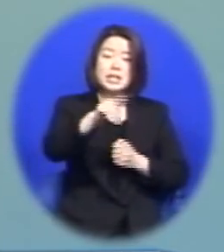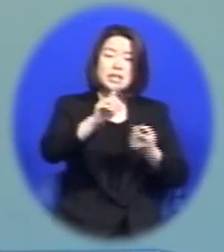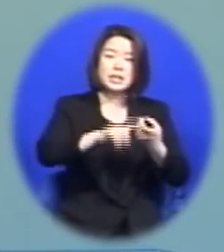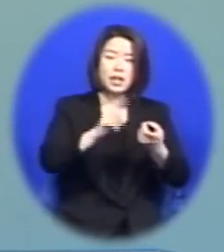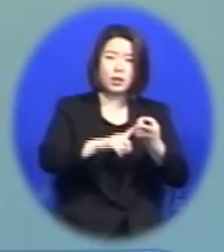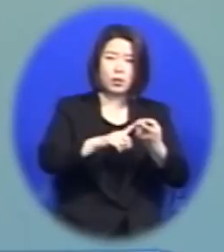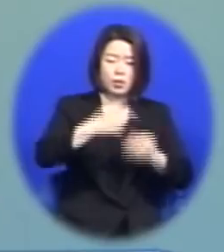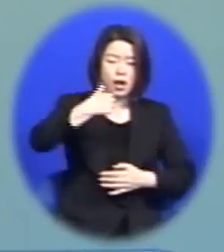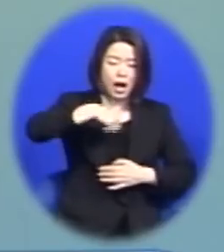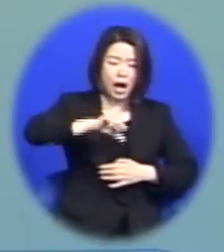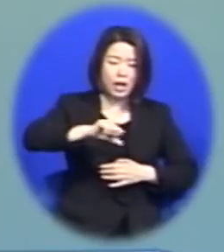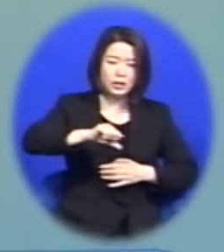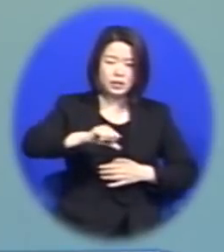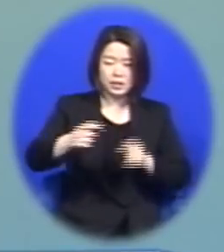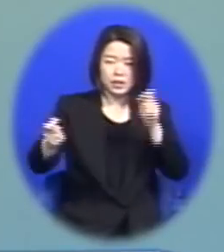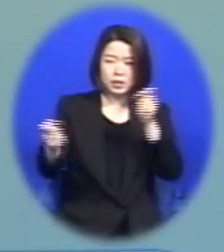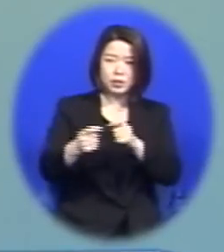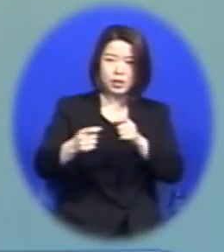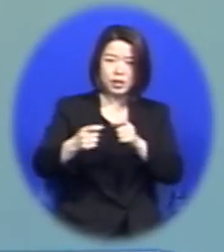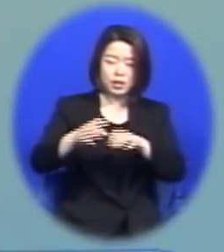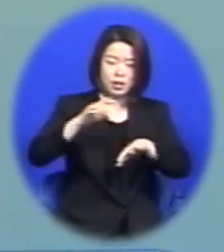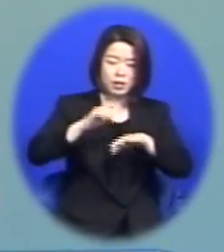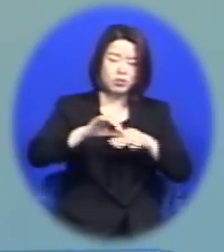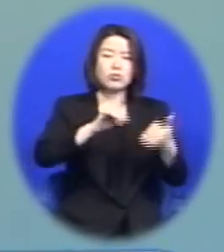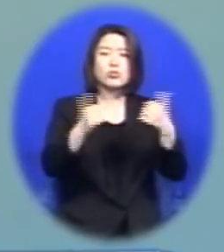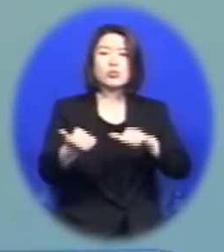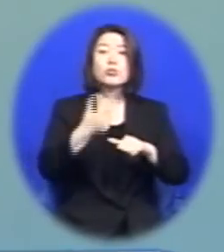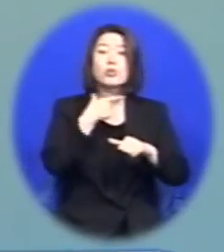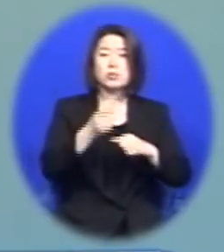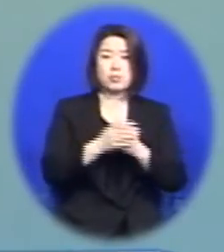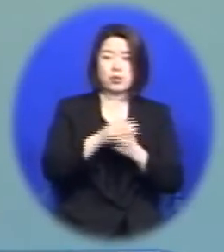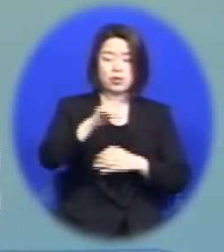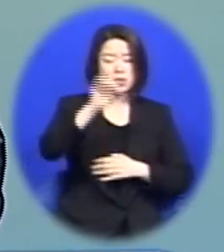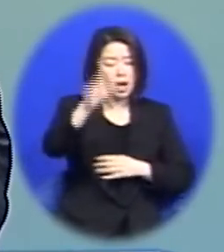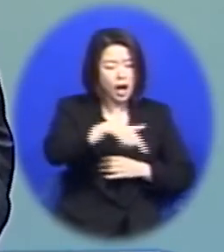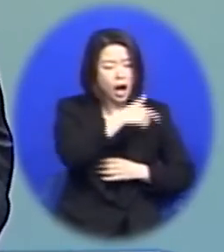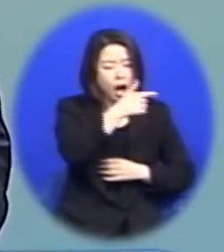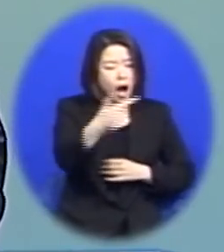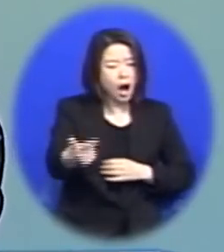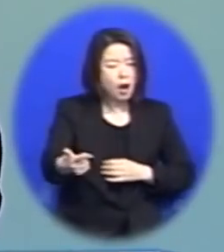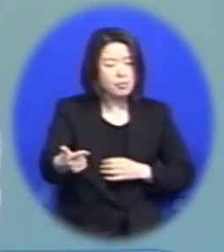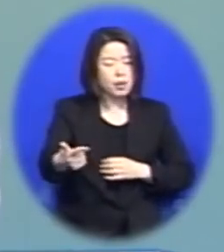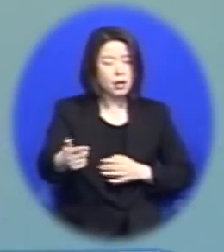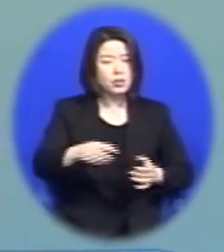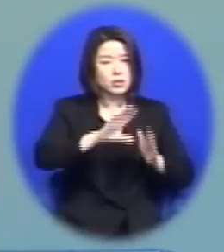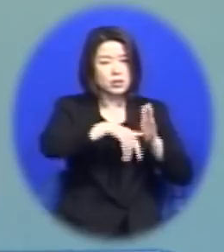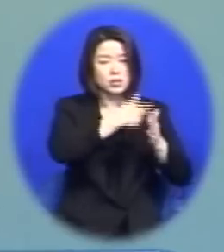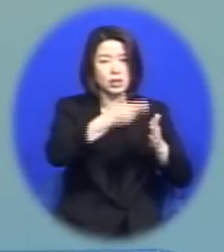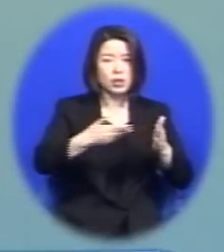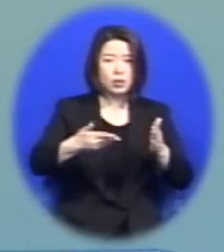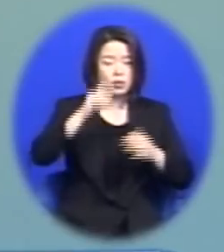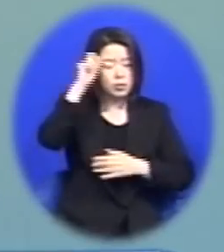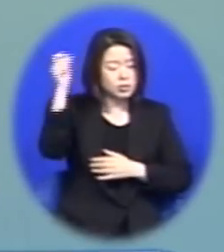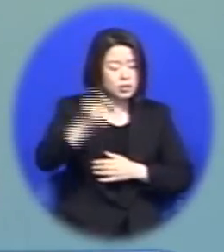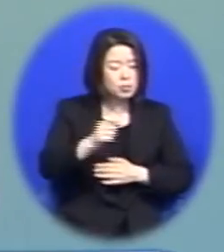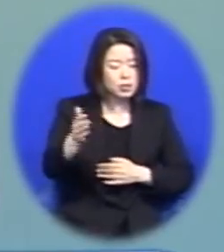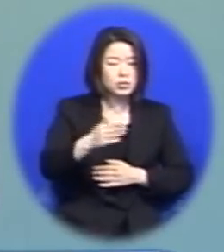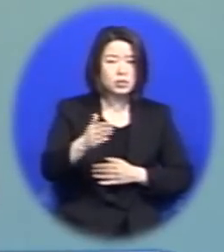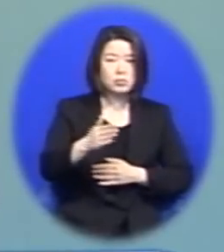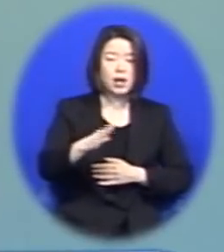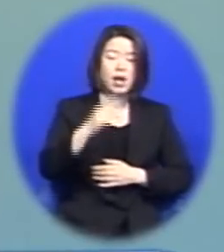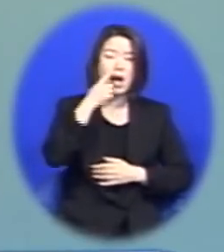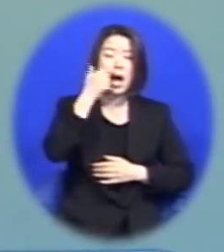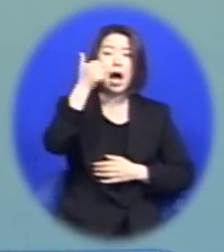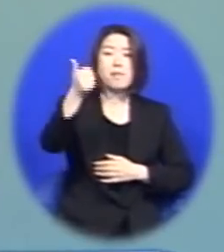아들 곁에 뿌려진 이라 하는 생각 뿐이었습니다 그렇게 하룻밤을 보내고 새벽 쯤에 언제 오셨는지 아버지께서 내 앞에